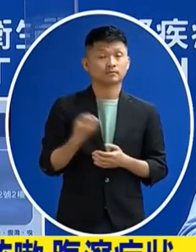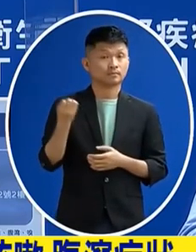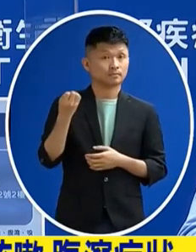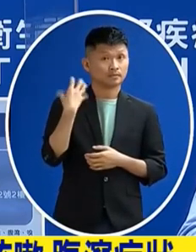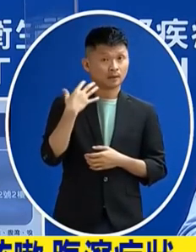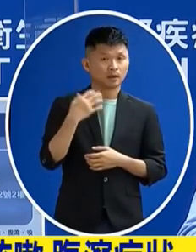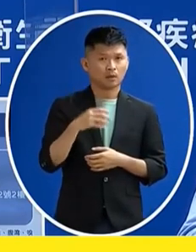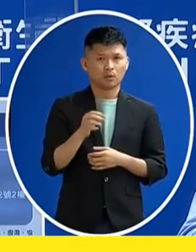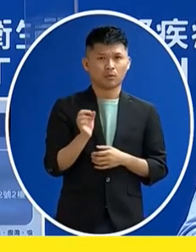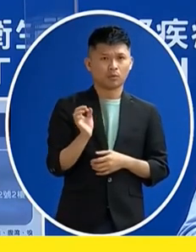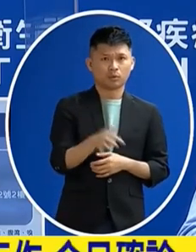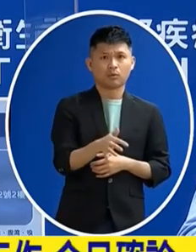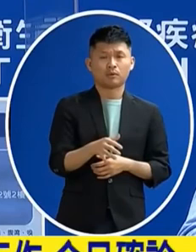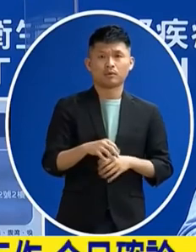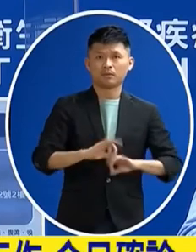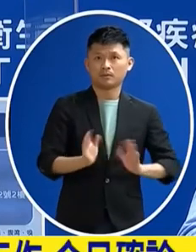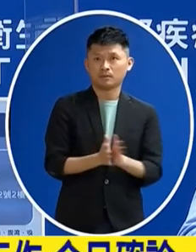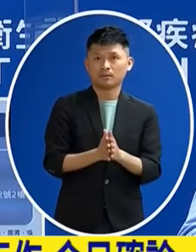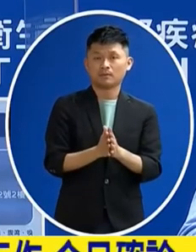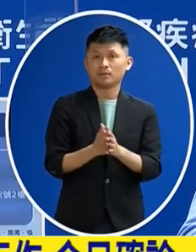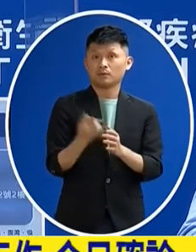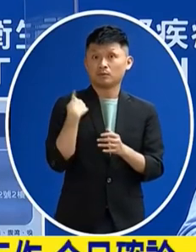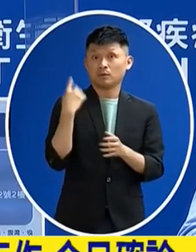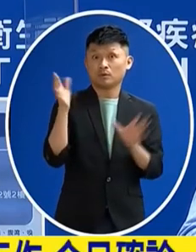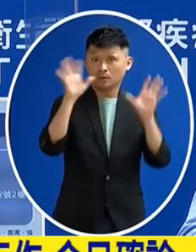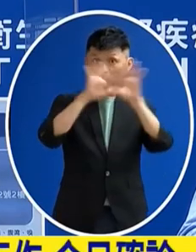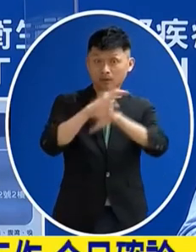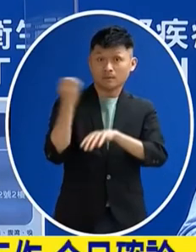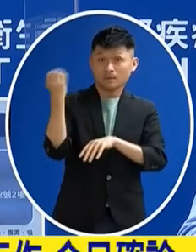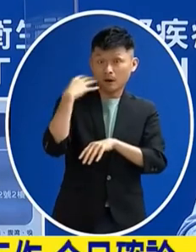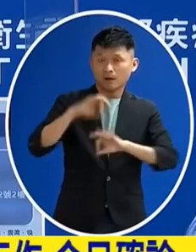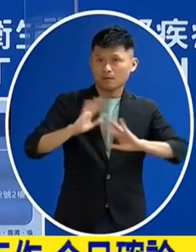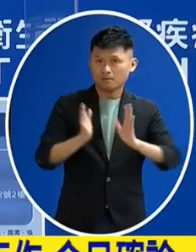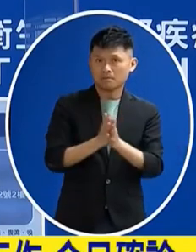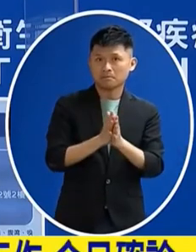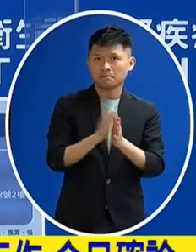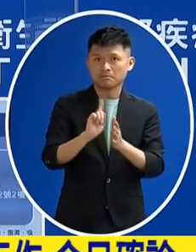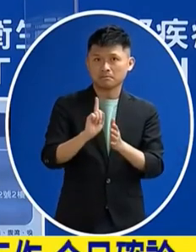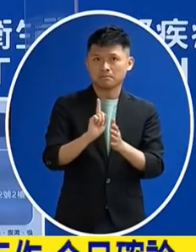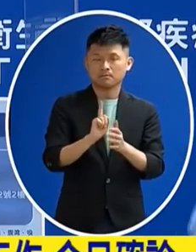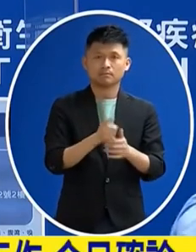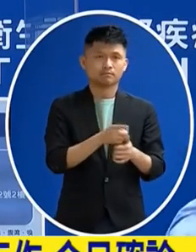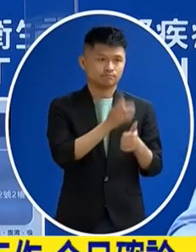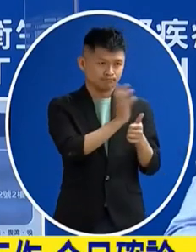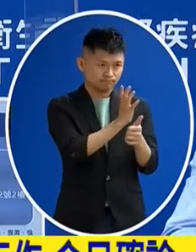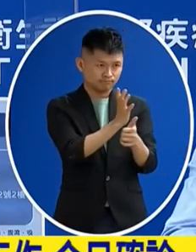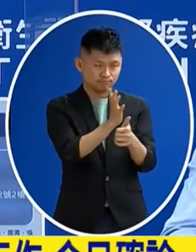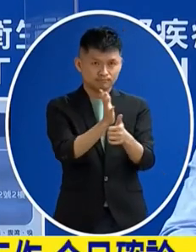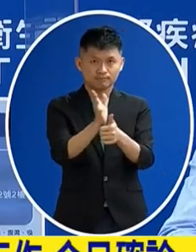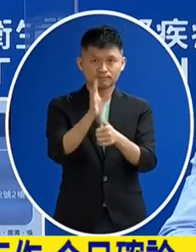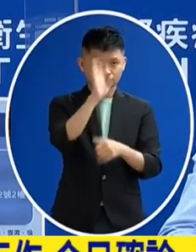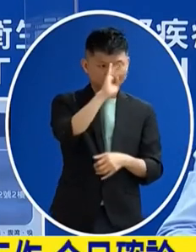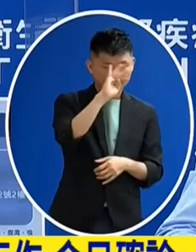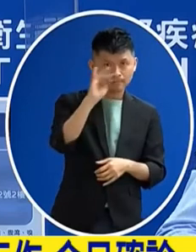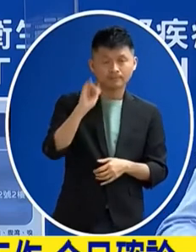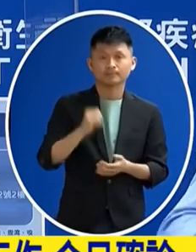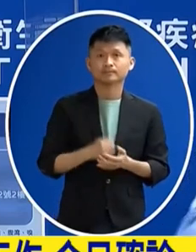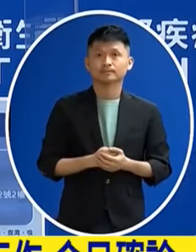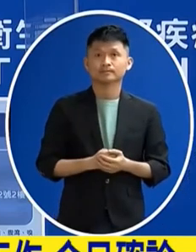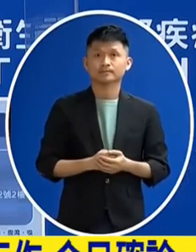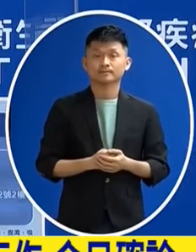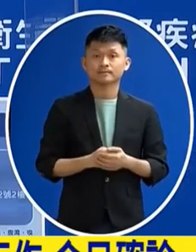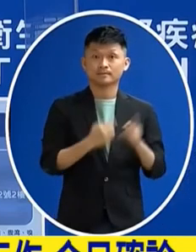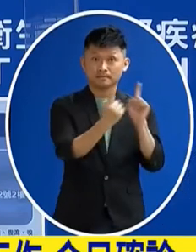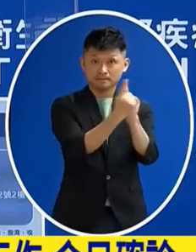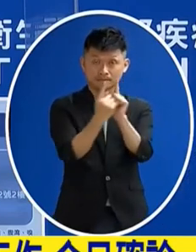速度很快，他们昨天晚上接获这样子的情况下，就立刻展开相关的疫调。那先框